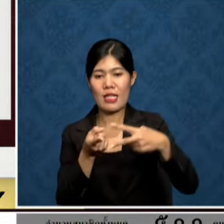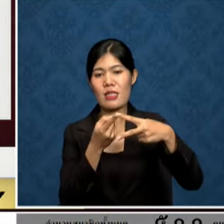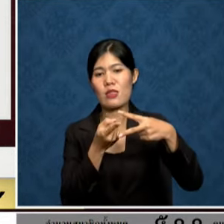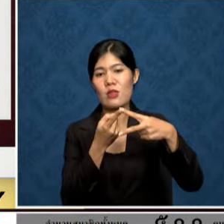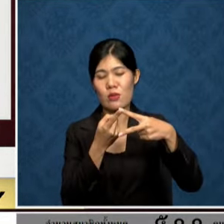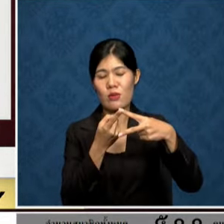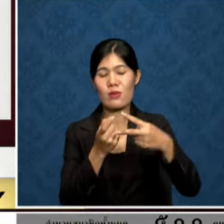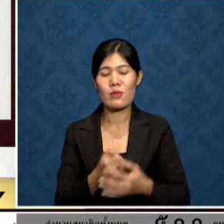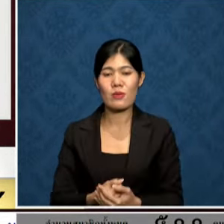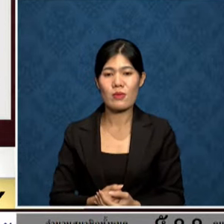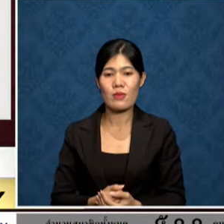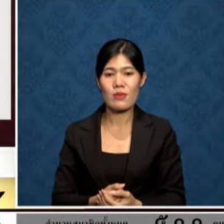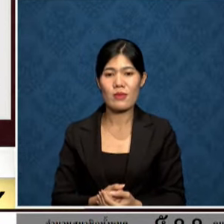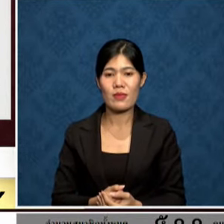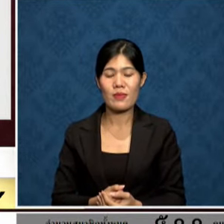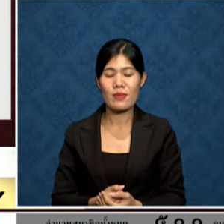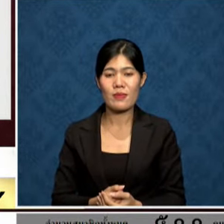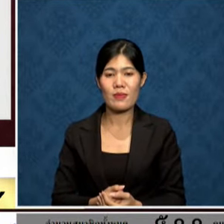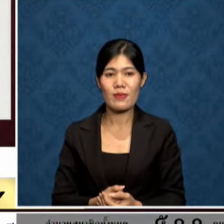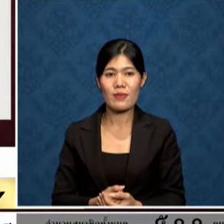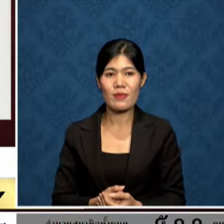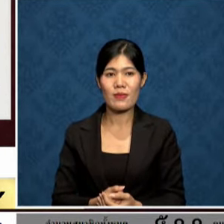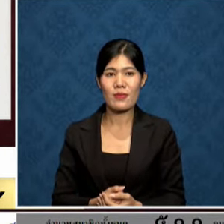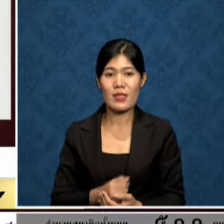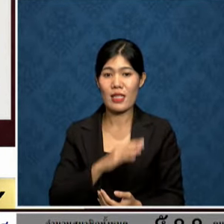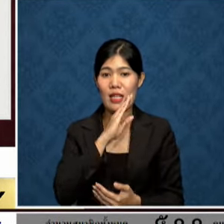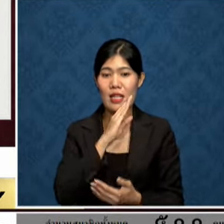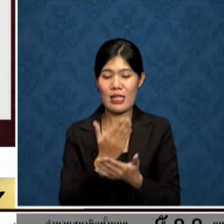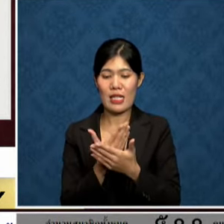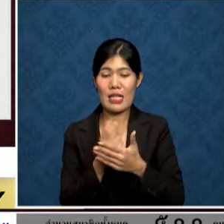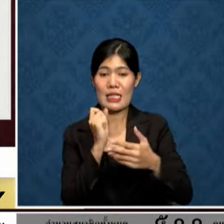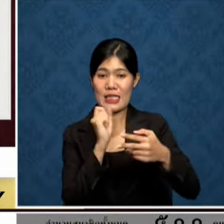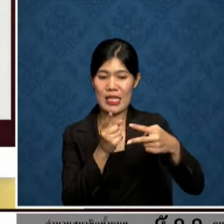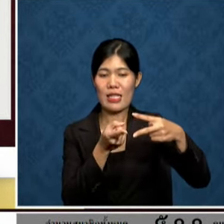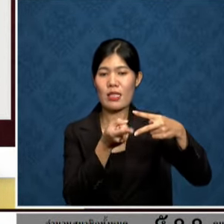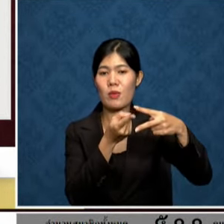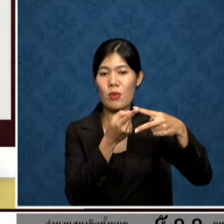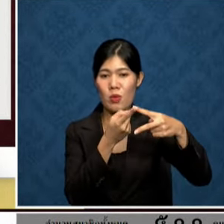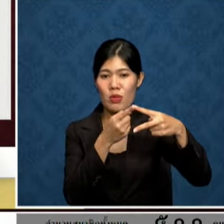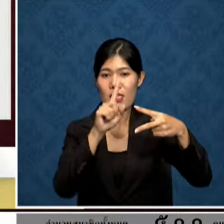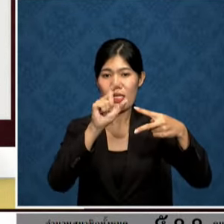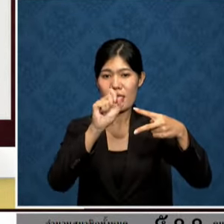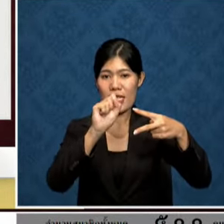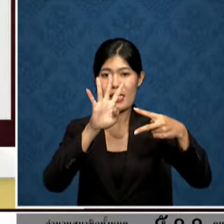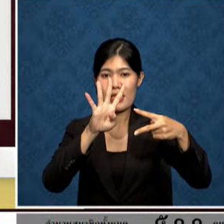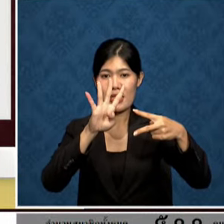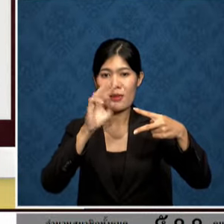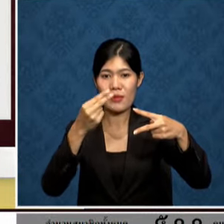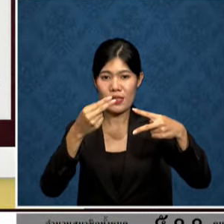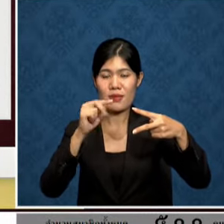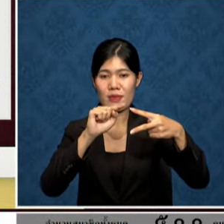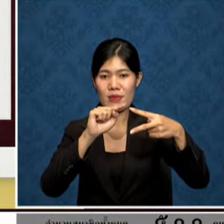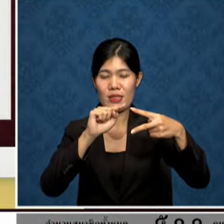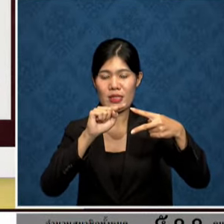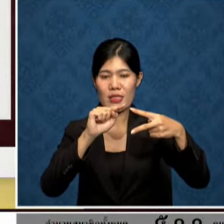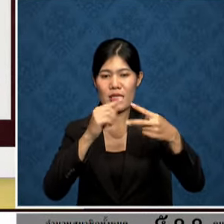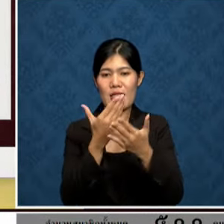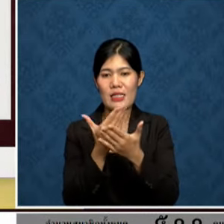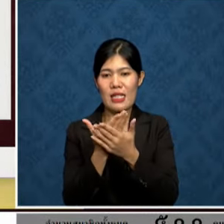ค่ะซึ่งถ้ายังคงการชำระคืนเงินต้นเอาไว้ที่ 140,000กรอบก็จะไม่พอที่จะทำ